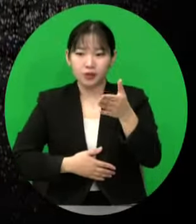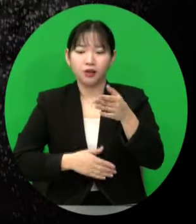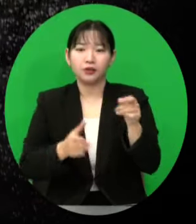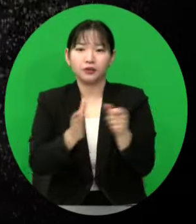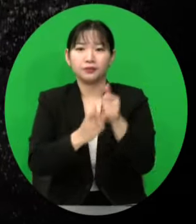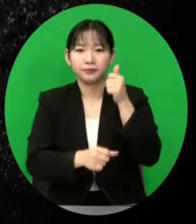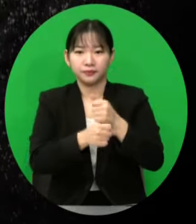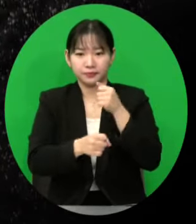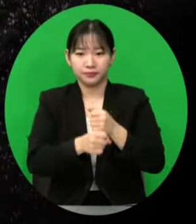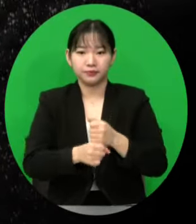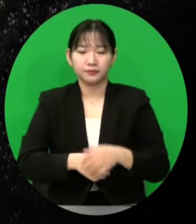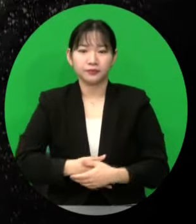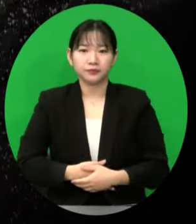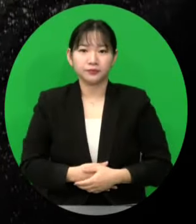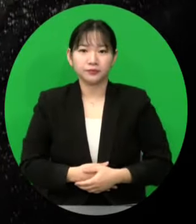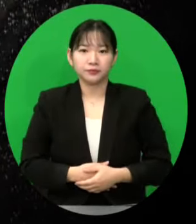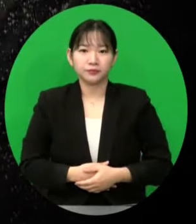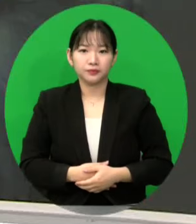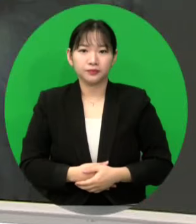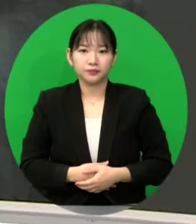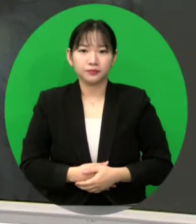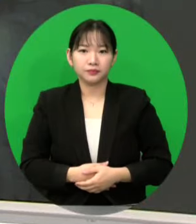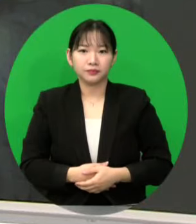MBC 뉴스 문선호입니다.